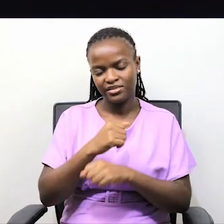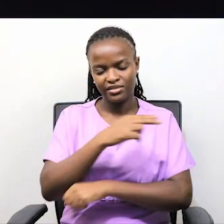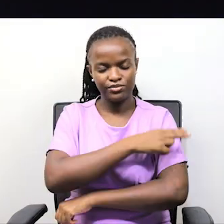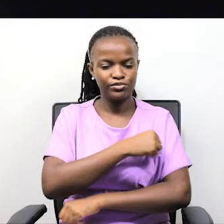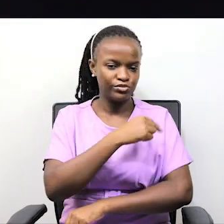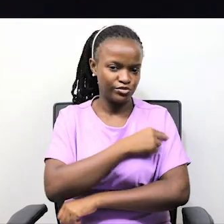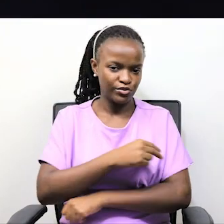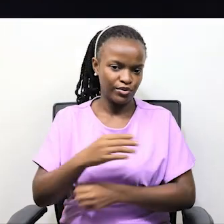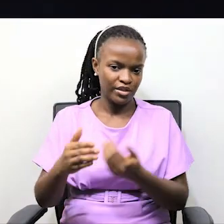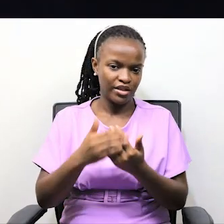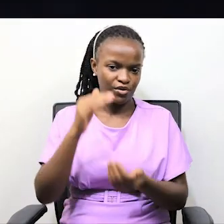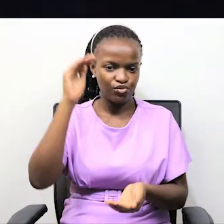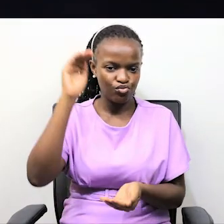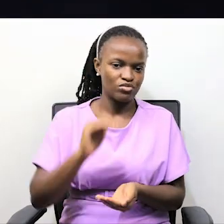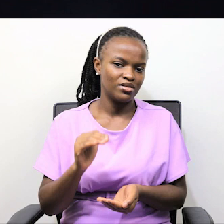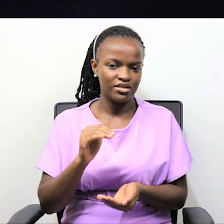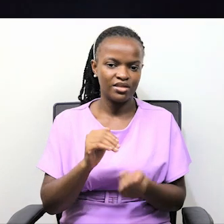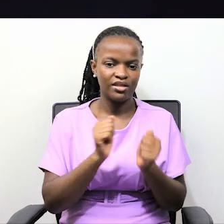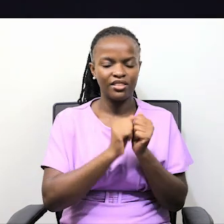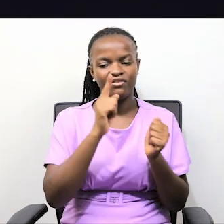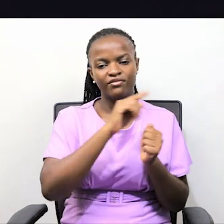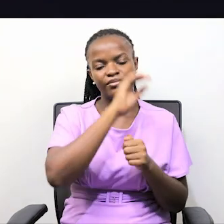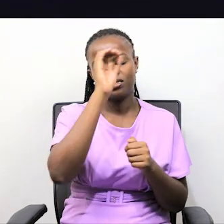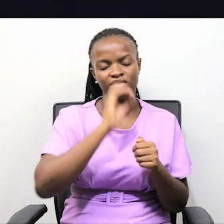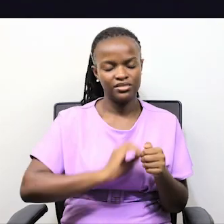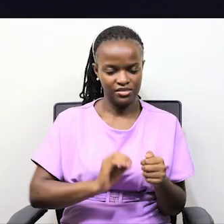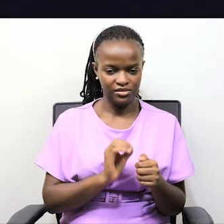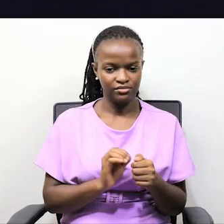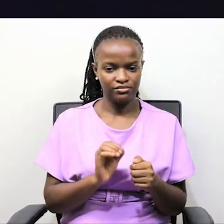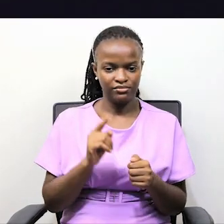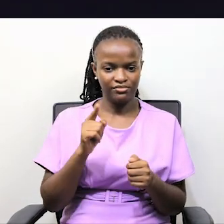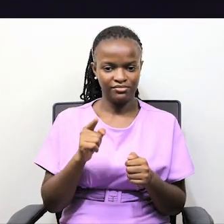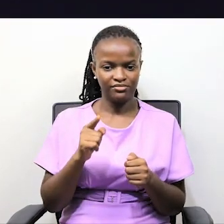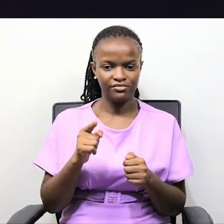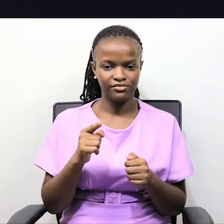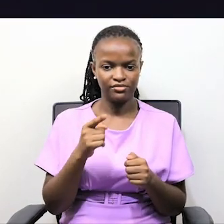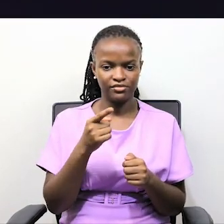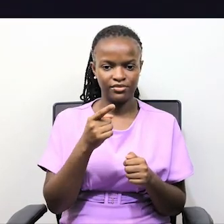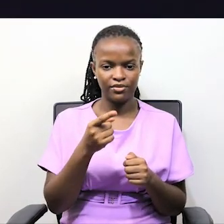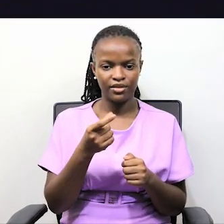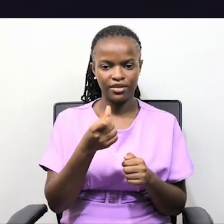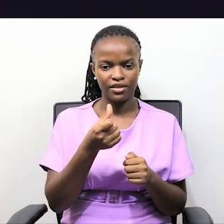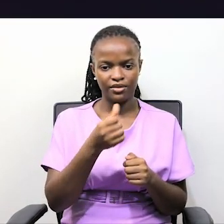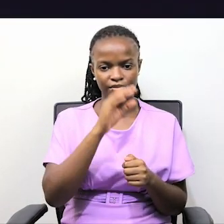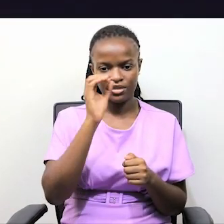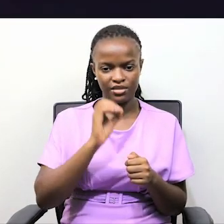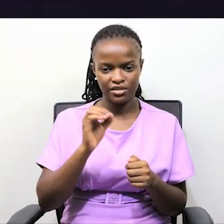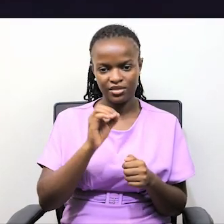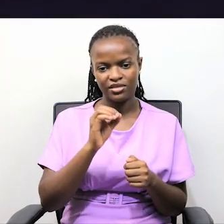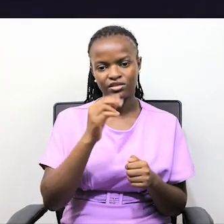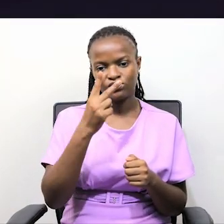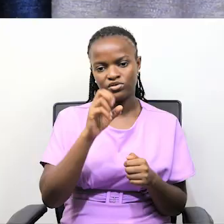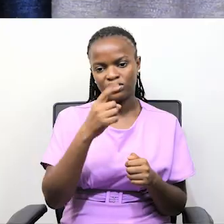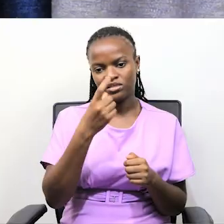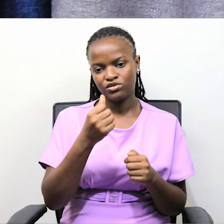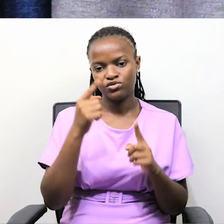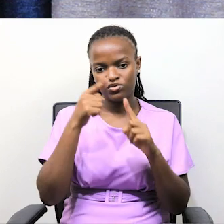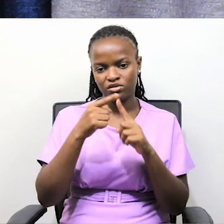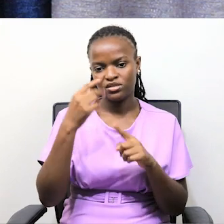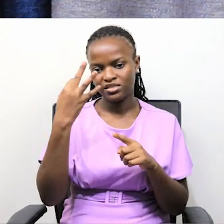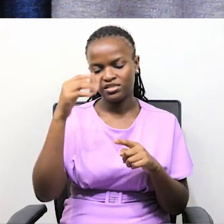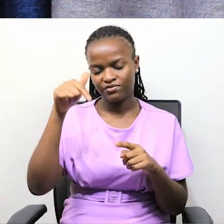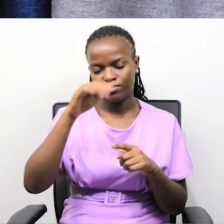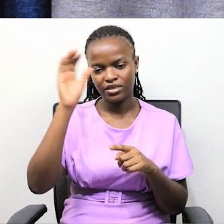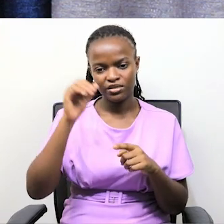11 points de pourcentage, passant de 46% en 2016 à 37% en 2021.